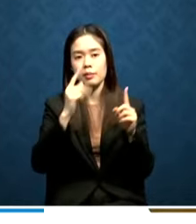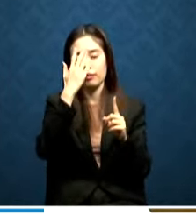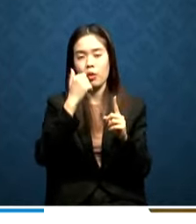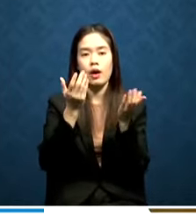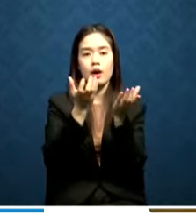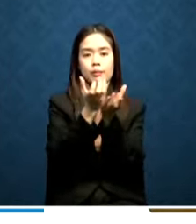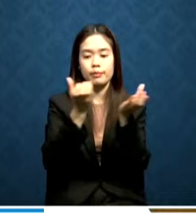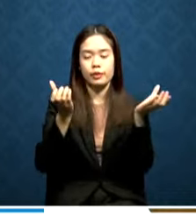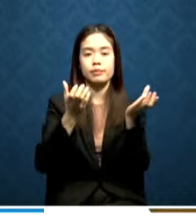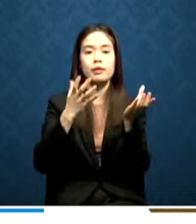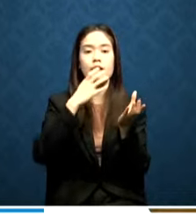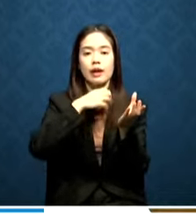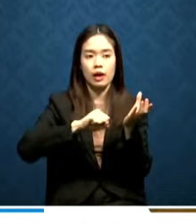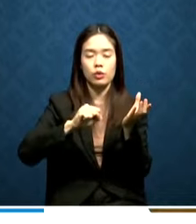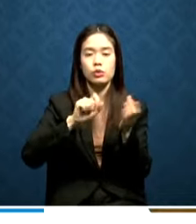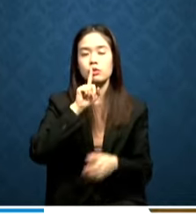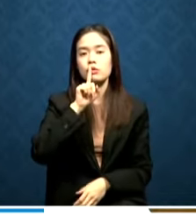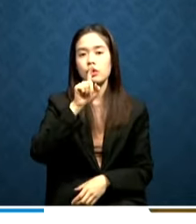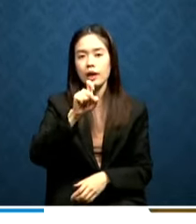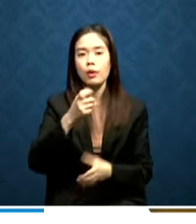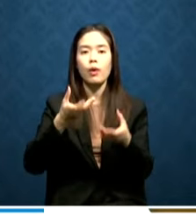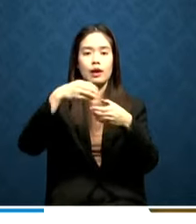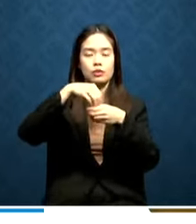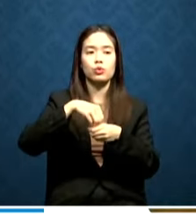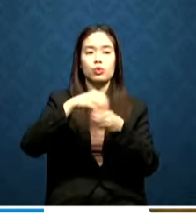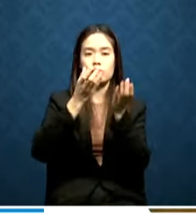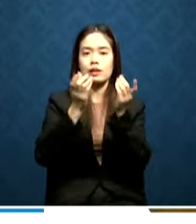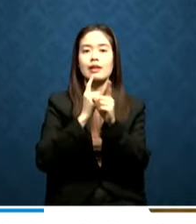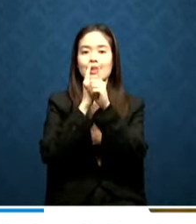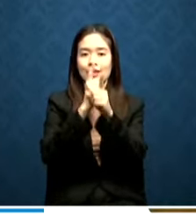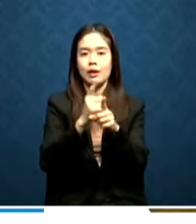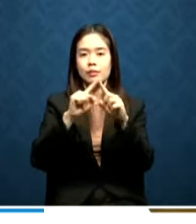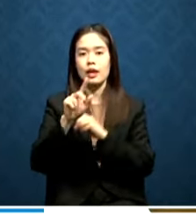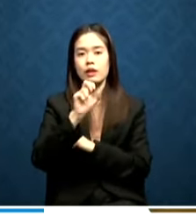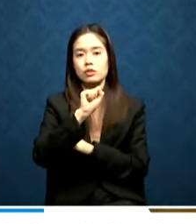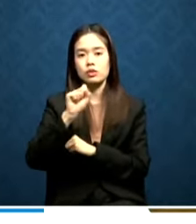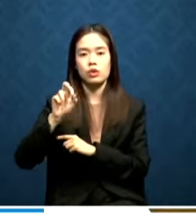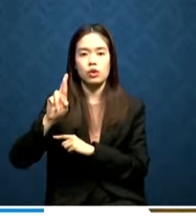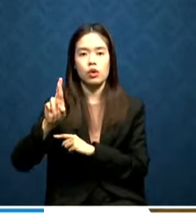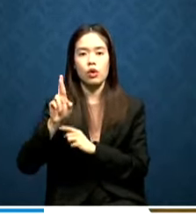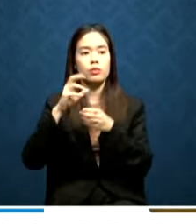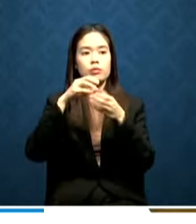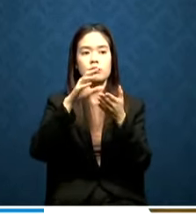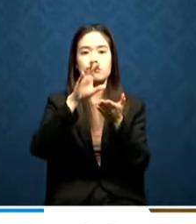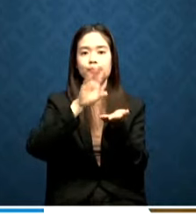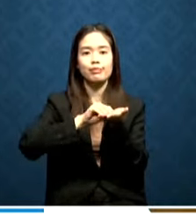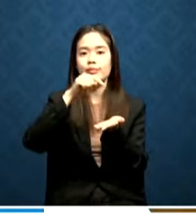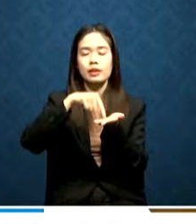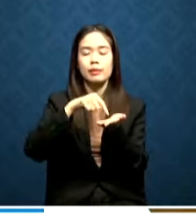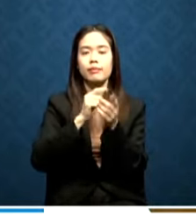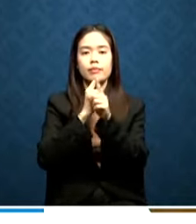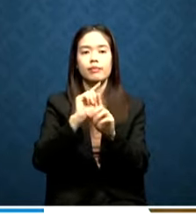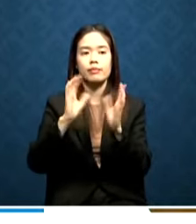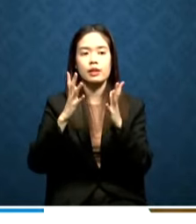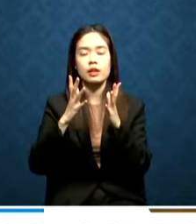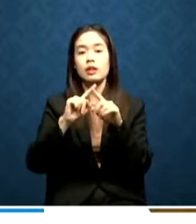นี่ยการสอบถามเนี่ยต้องเป็นเรื่องที่มีอยู่ในรัฐธรรมนูญสสรนี้ไม่มีพอเราบอกว่าให้มีสสรม